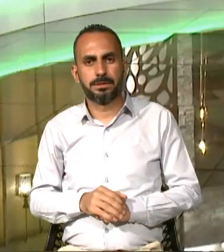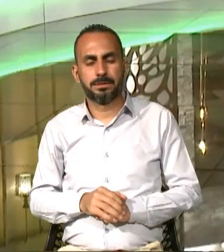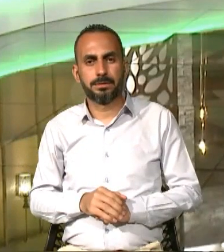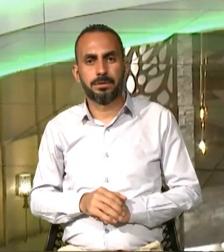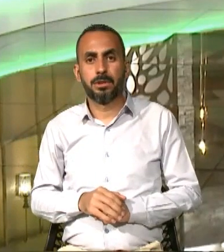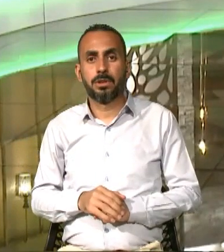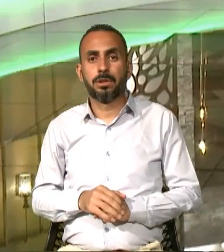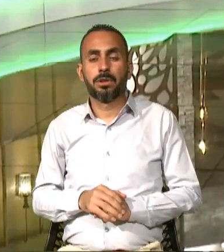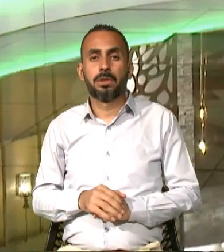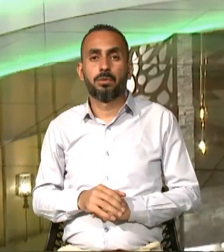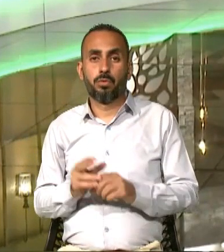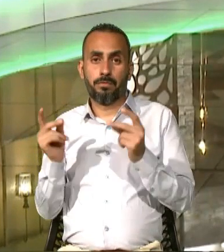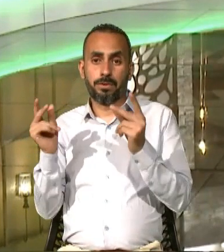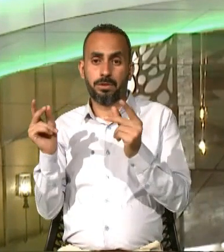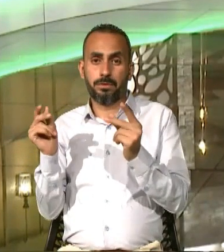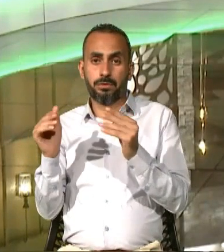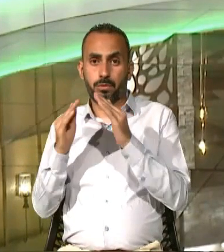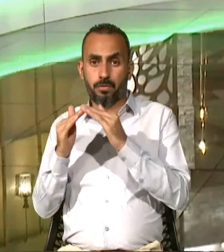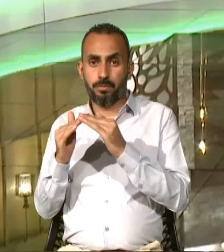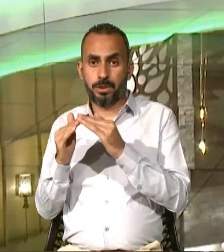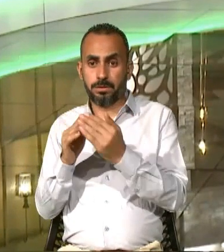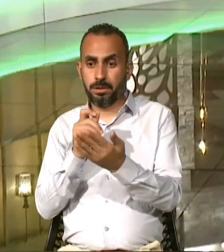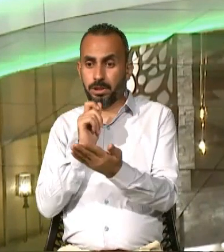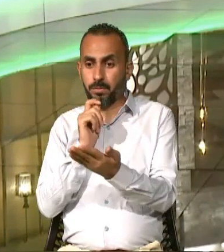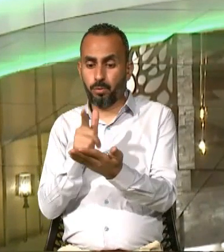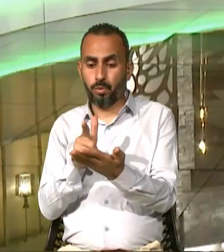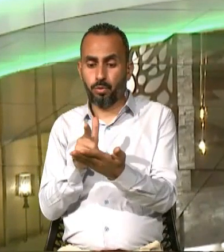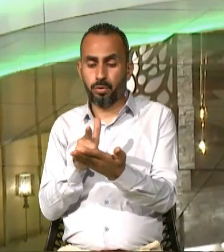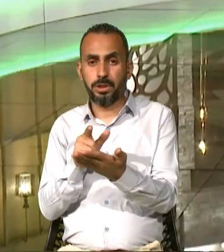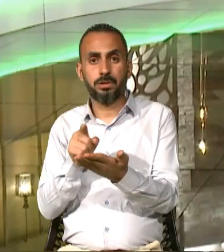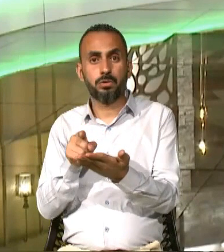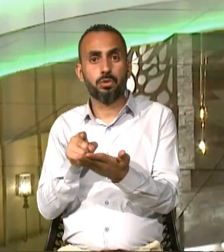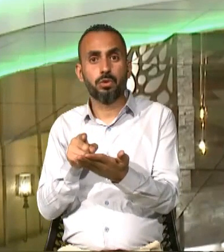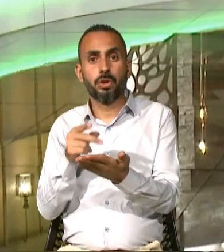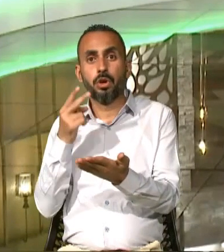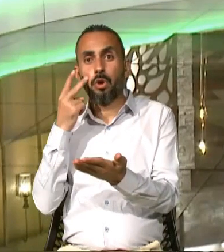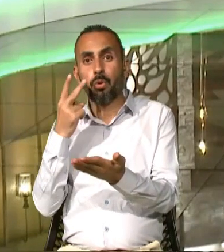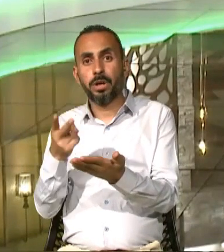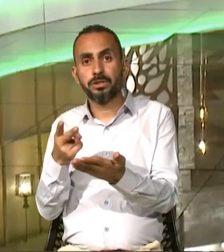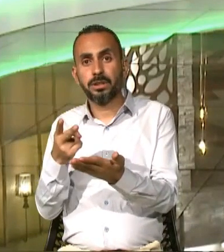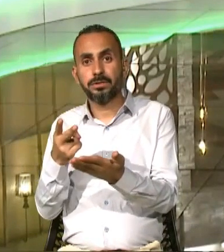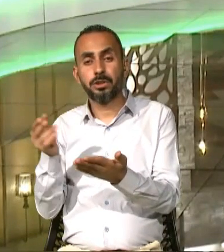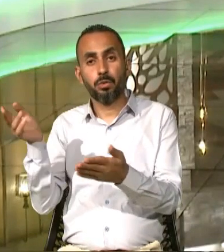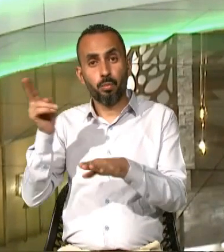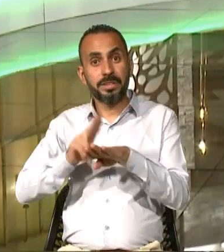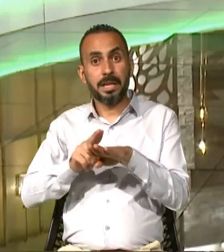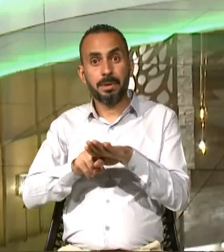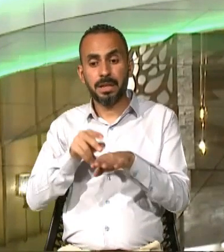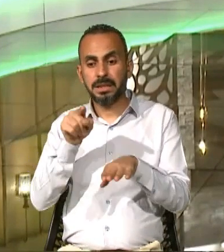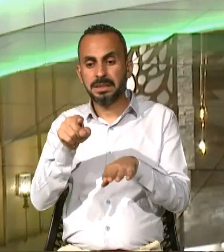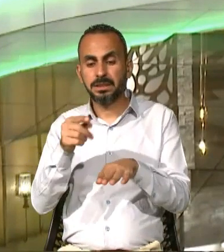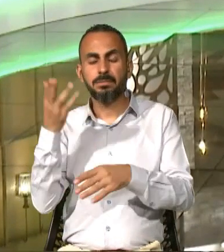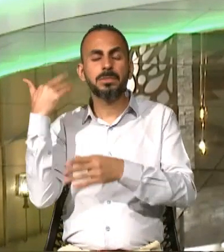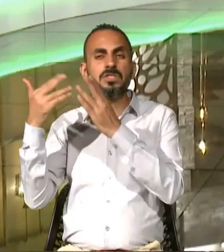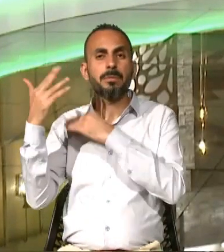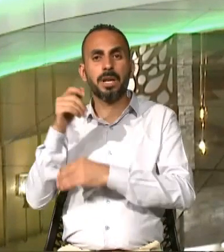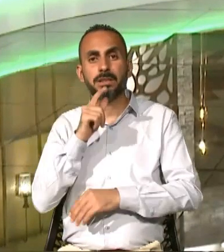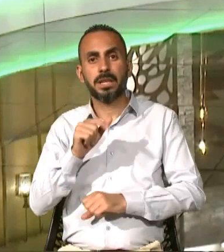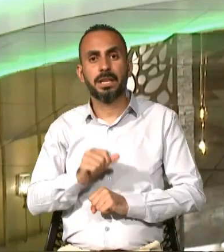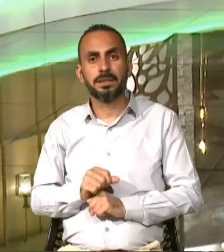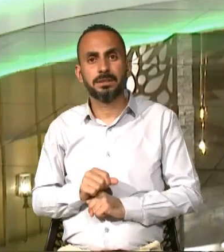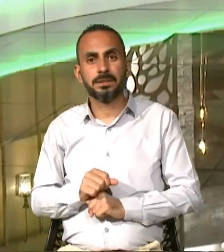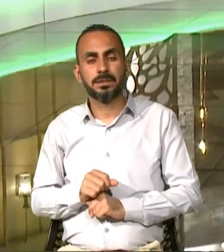عاده اليومين اللي فاتوا. طب تقول لي ليه حق اعلان تتكلم في حاجه زي كده، او يعني المفروض انت راجل مؤمن تتكلم في حاجه زي كده؟ لكن لقيت